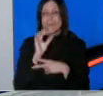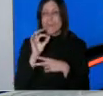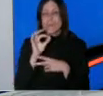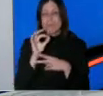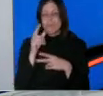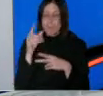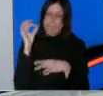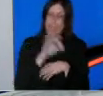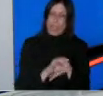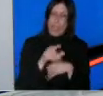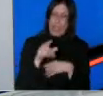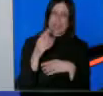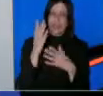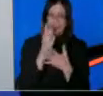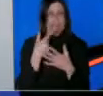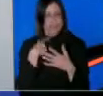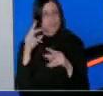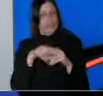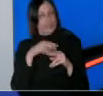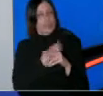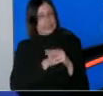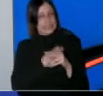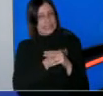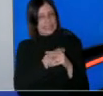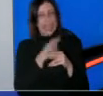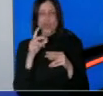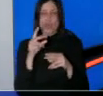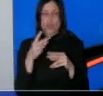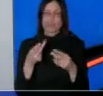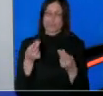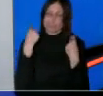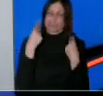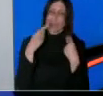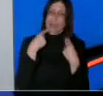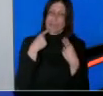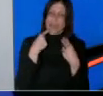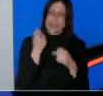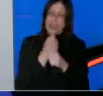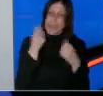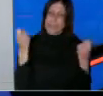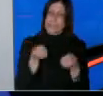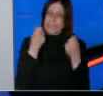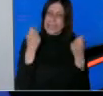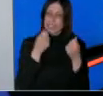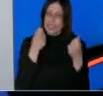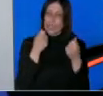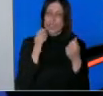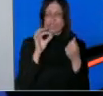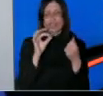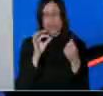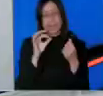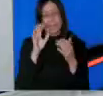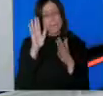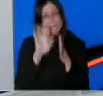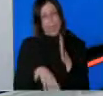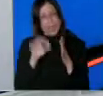הסיפור הזה, יותר מדי, כבר שמע... אז הוא התנצל. אז הוא סוג של חזר בו, אמר, אני עושה עכשיו קמפיין שתיית מנדטים בעצימות נמוכה,